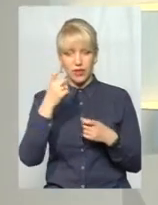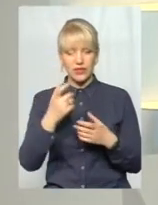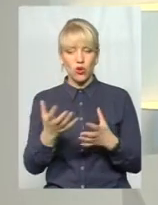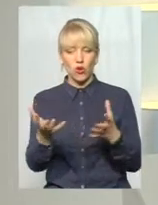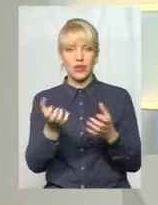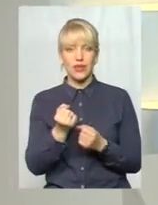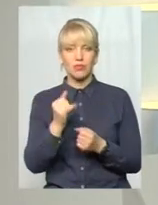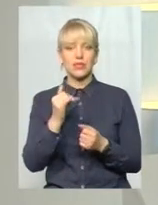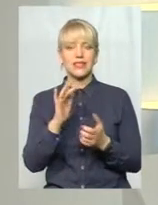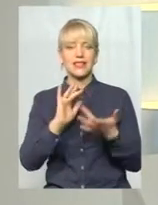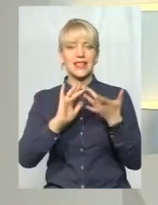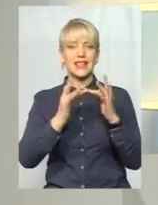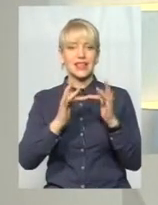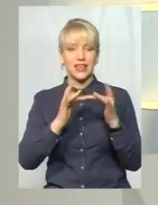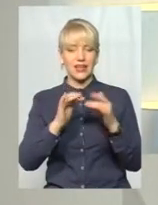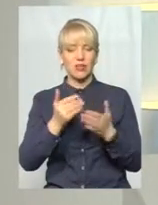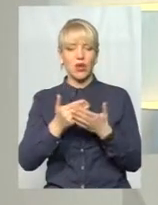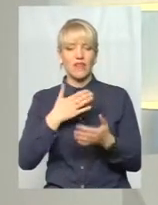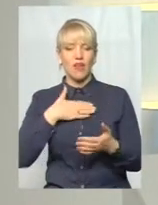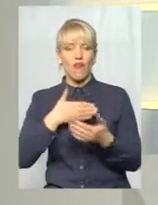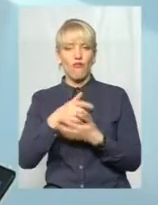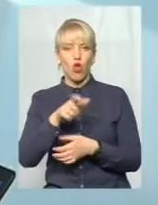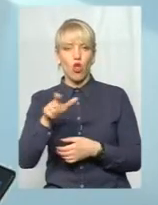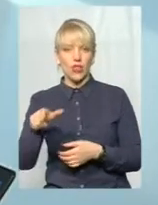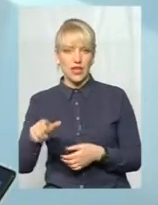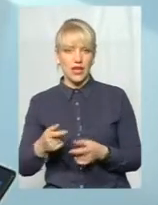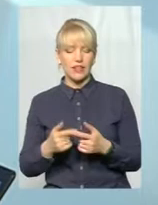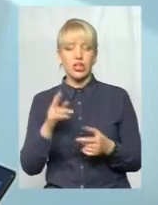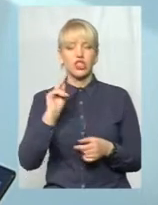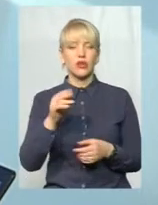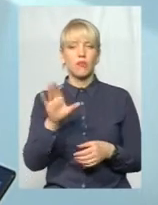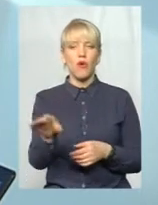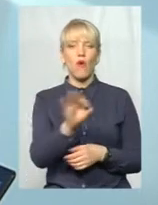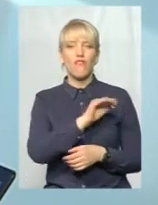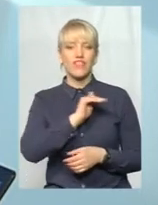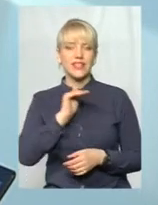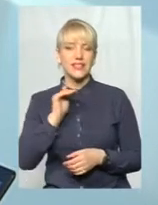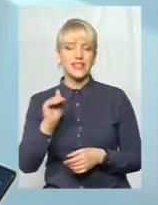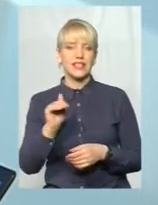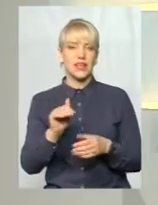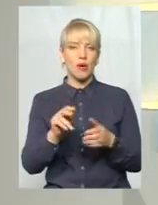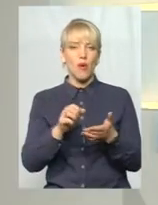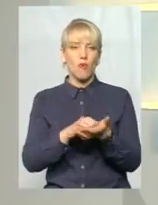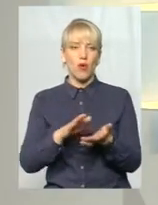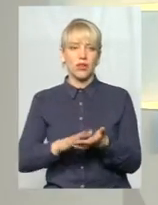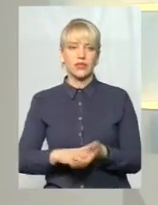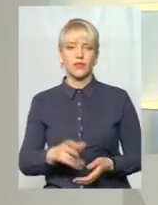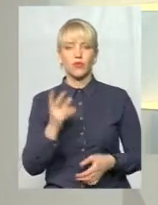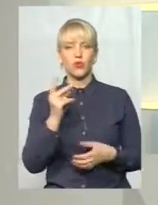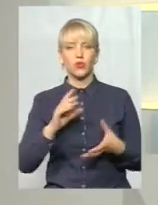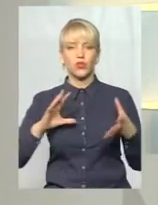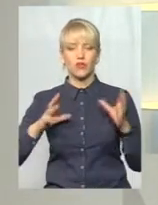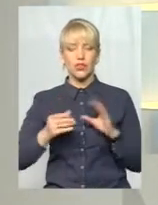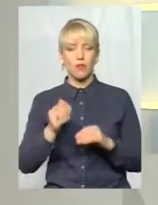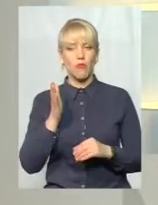від волонтерів, чи ми маємо офіційні показники станом з офіційних джерел, як то кажуть. Другий висновок з попередньої